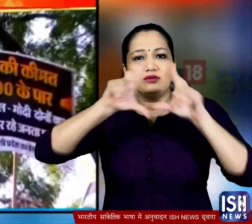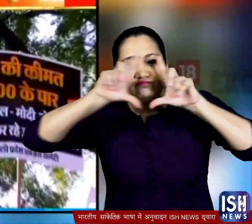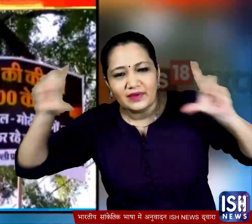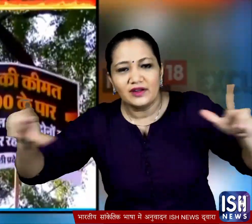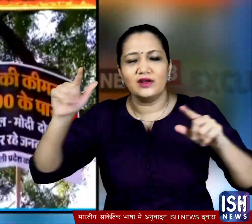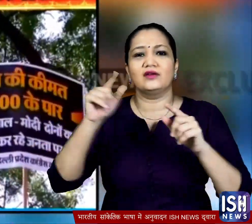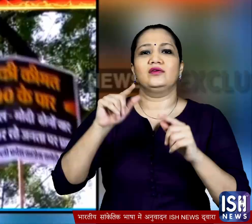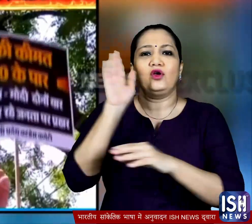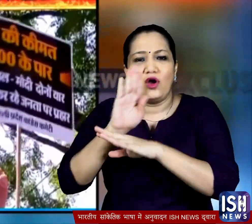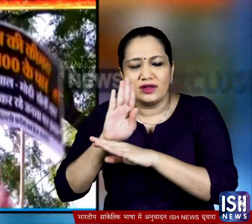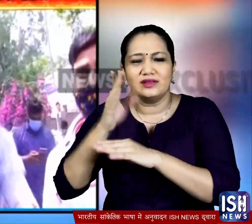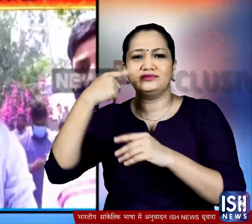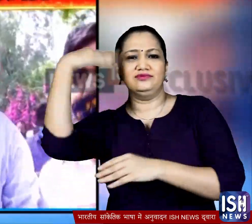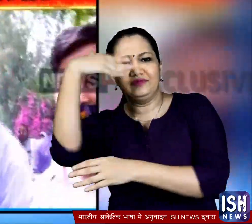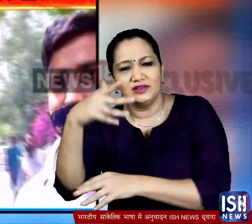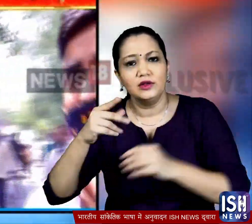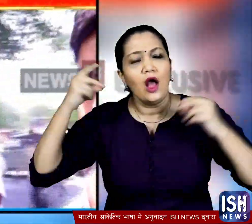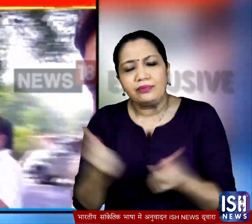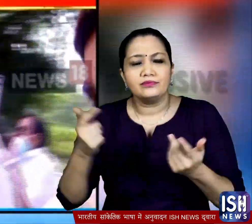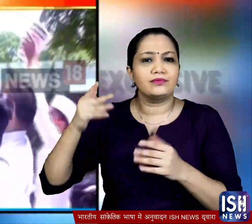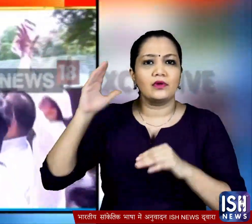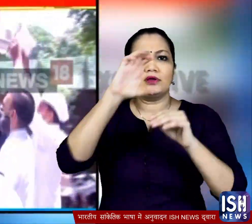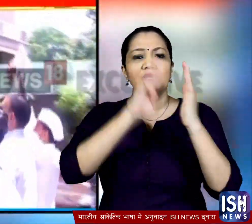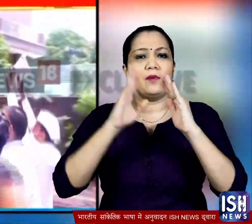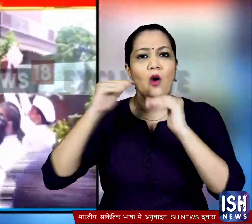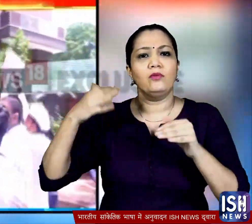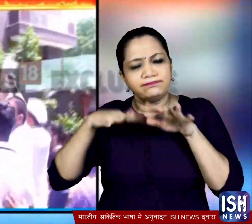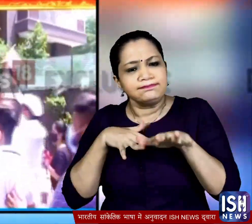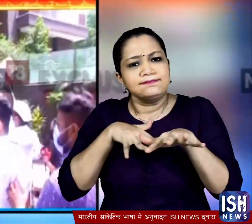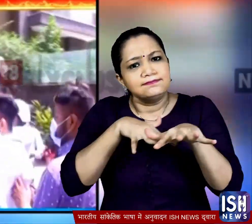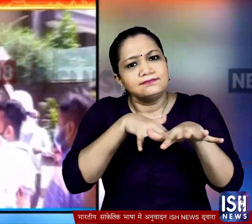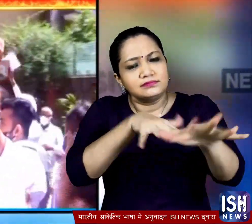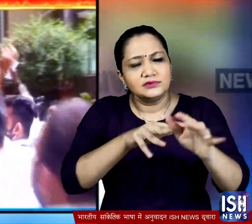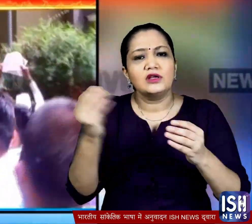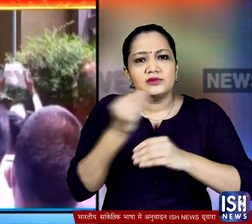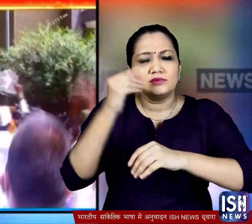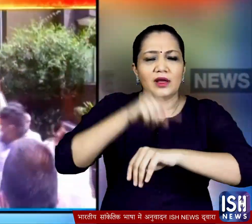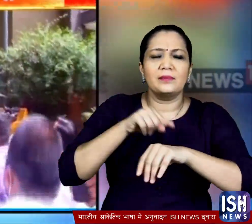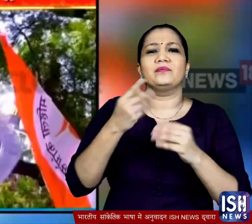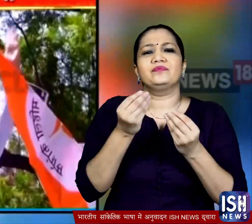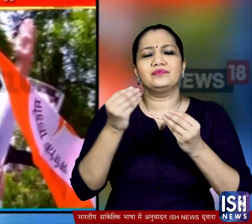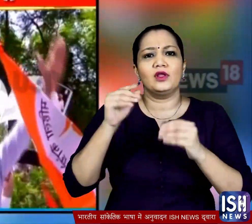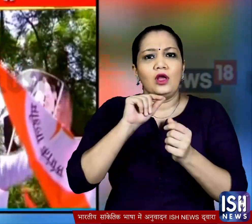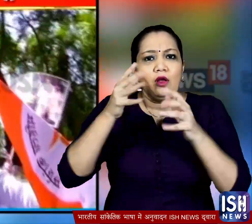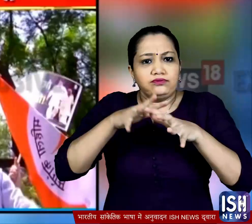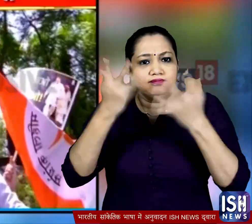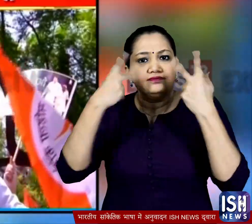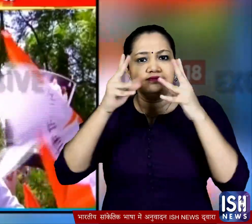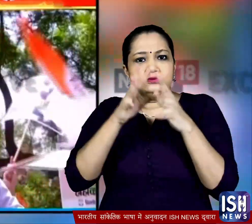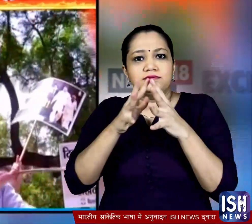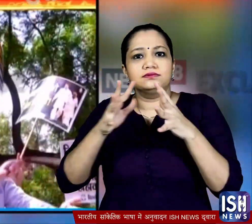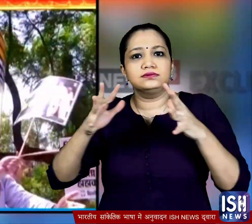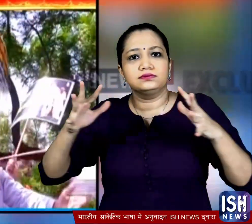और कांग्रेस पार्टी के झंडे लेकर अचानक प्रदर्शनकारी मुख्यमंत्री के घर की तरफ बढ़ते दिखे। थोड़ी ही देर में प्रदर्शनकारियों की संख्या बढ़ गई